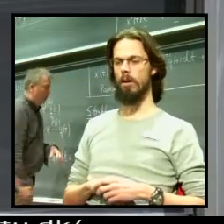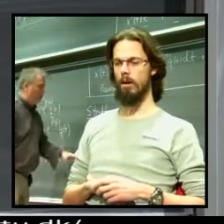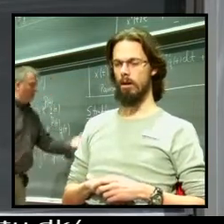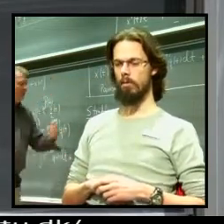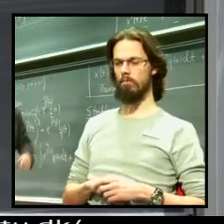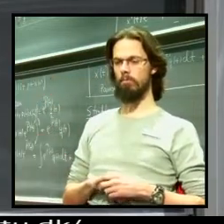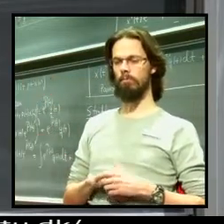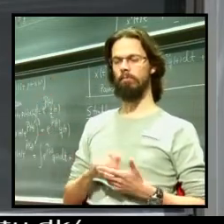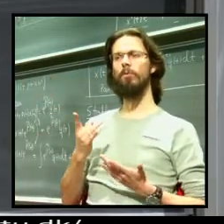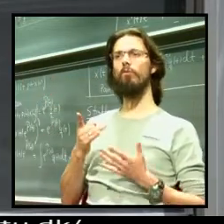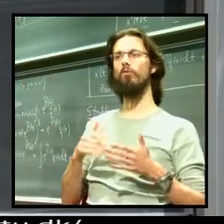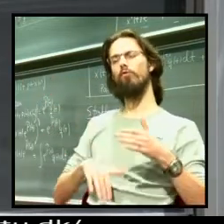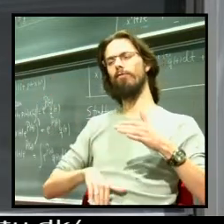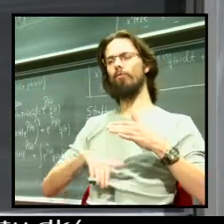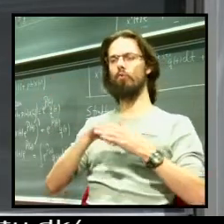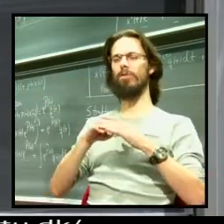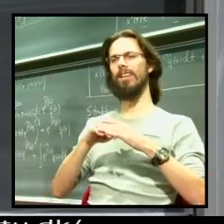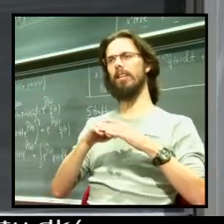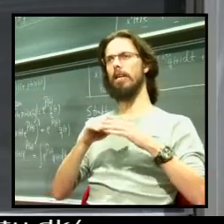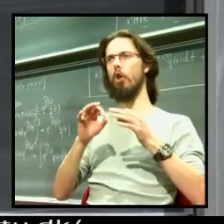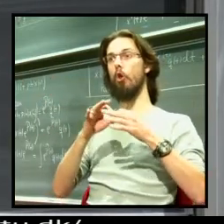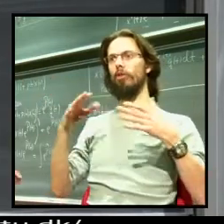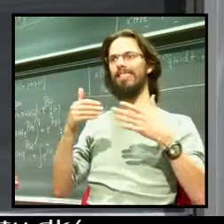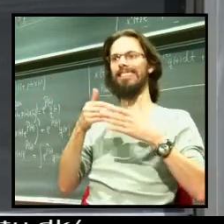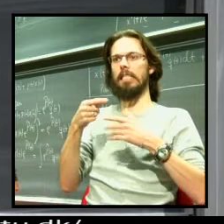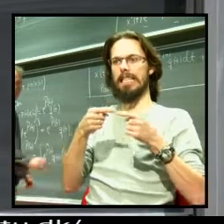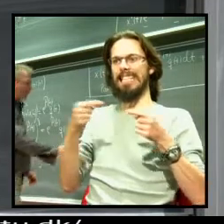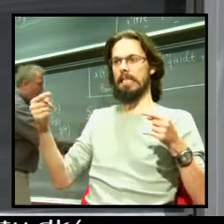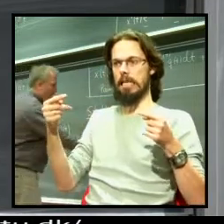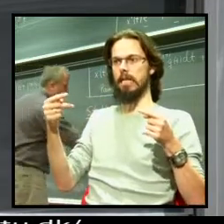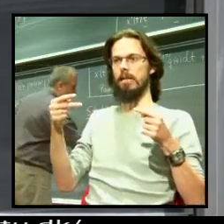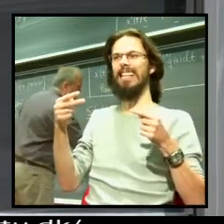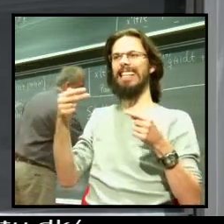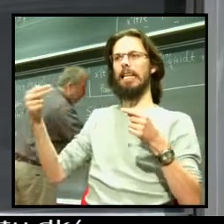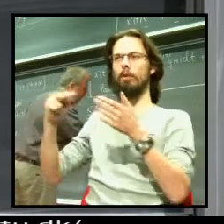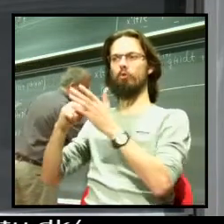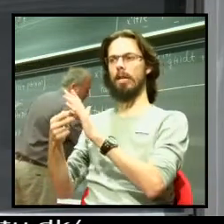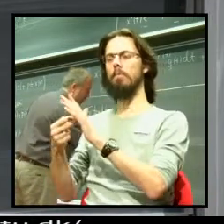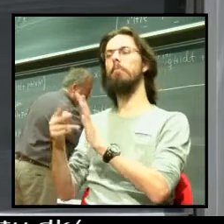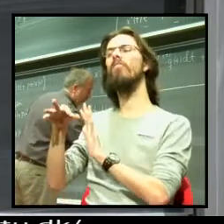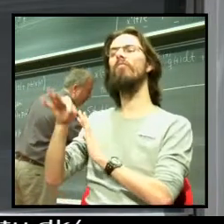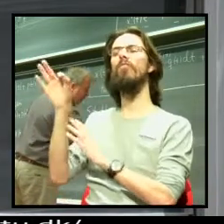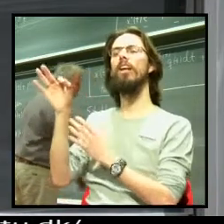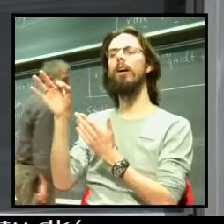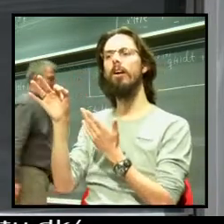Altså den fuldstændige løsning til et lineært ligningssystem. Det finder man